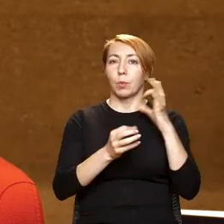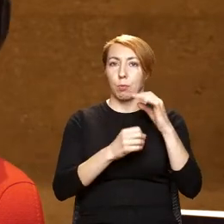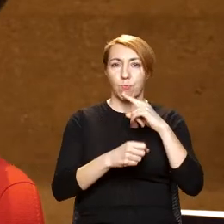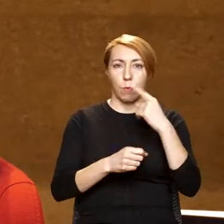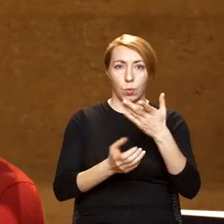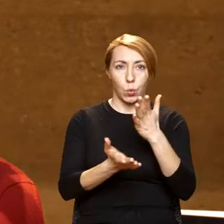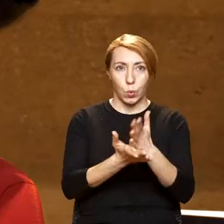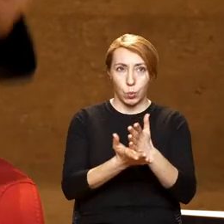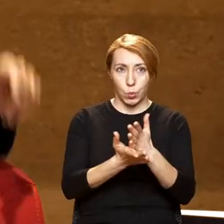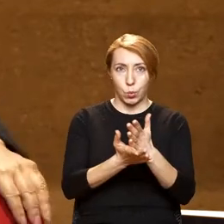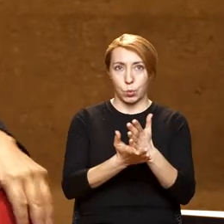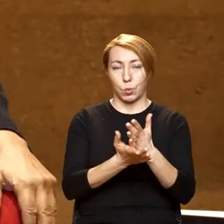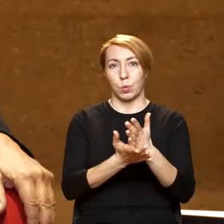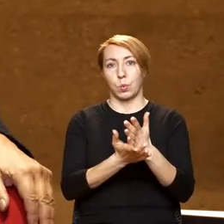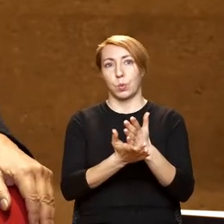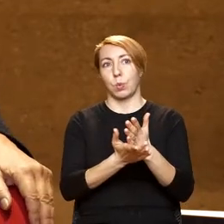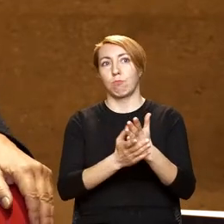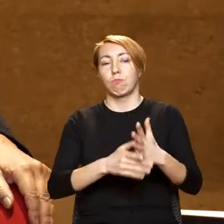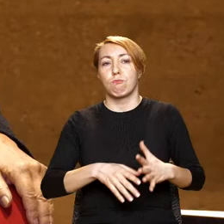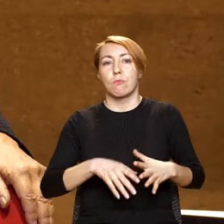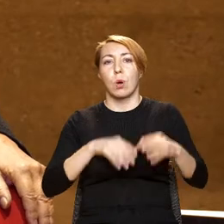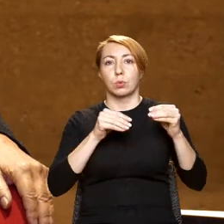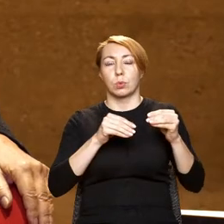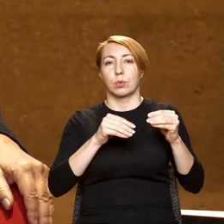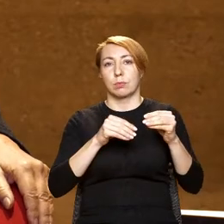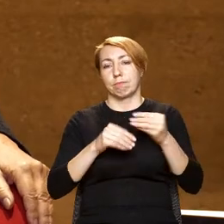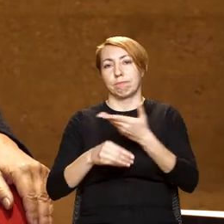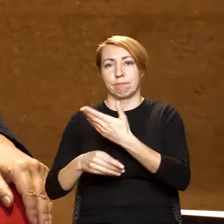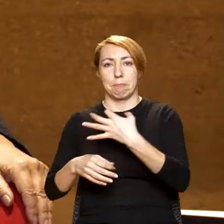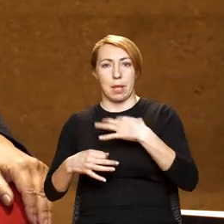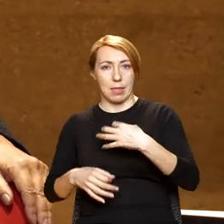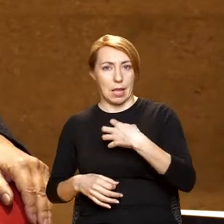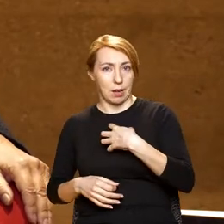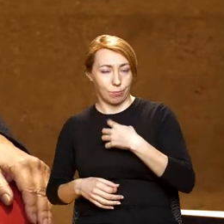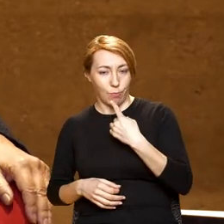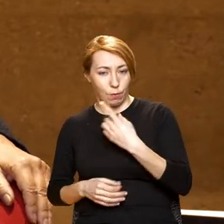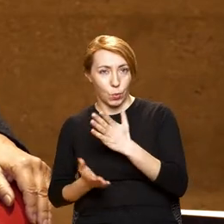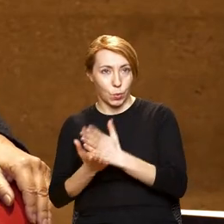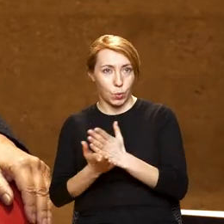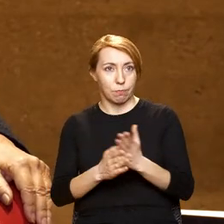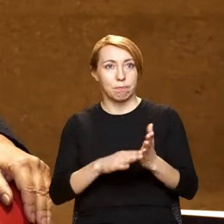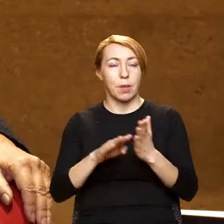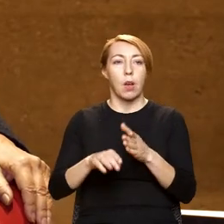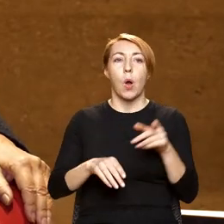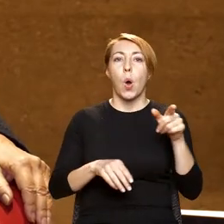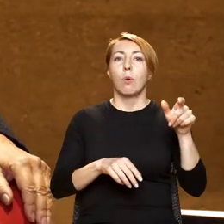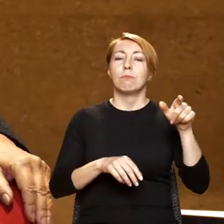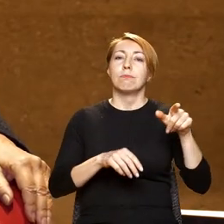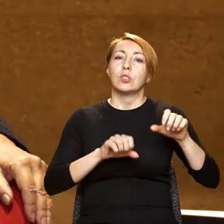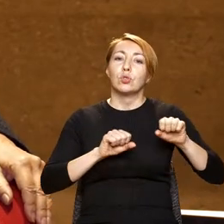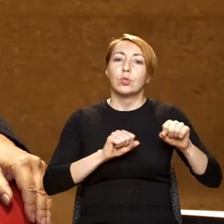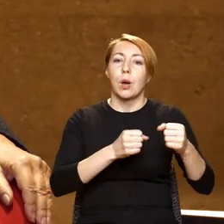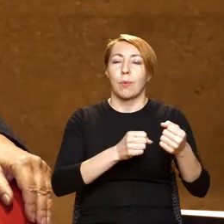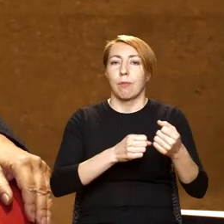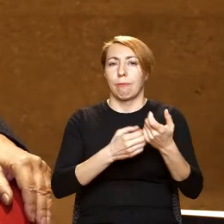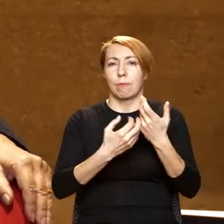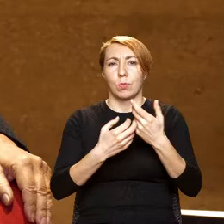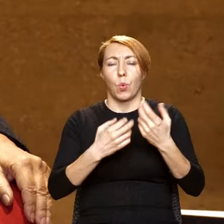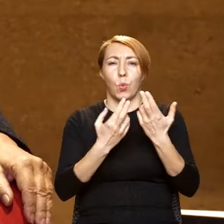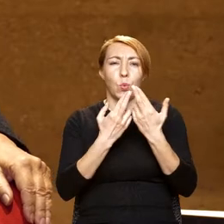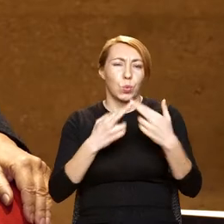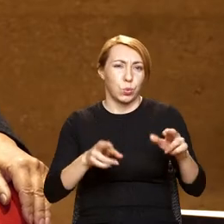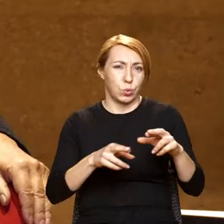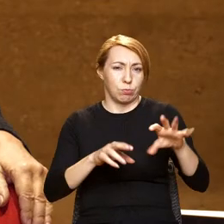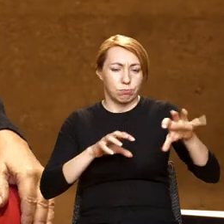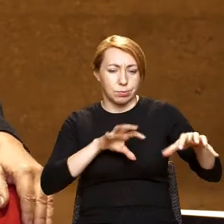Bronisławie Piłsudskim, począwszy od wypowiedzi pana dyrektora, no działał na wielu polach badawczych, można